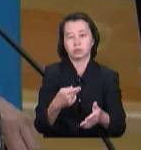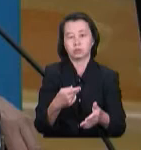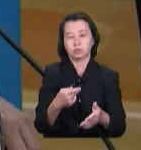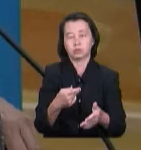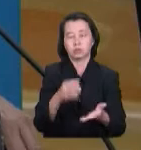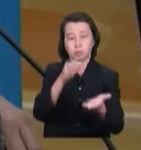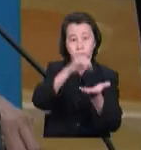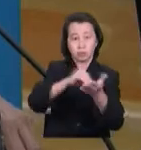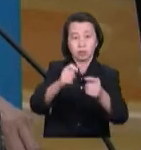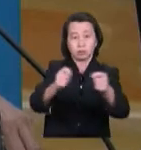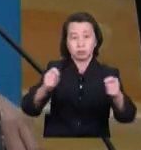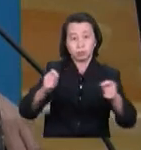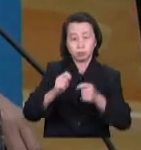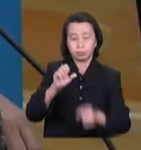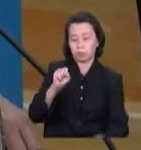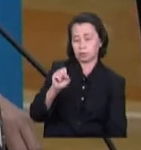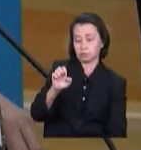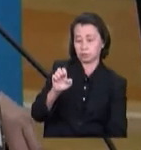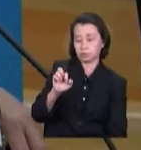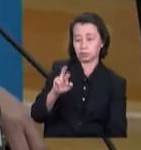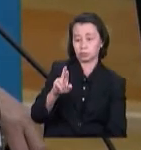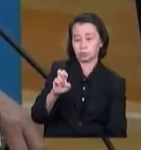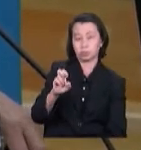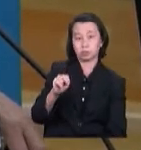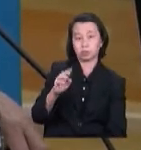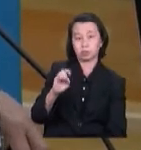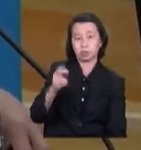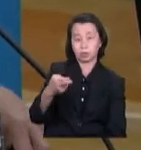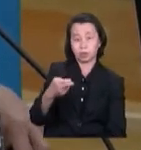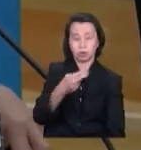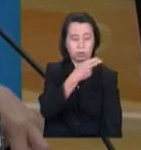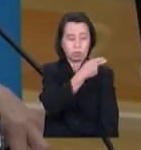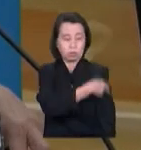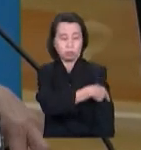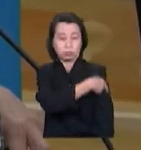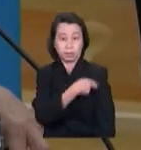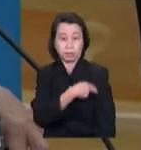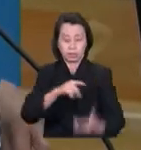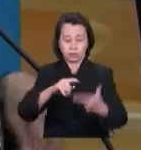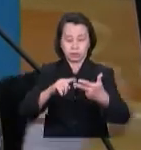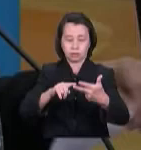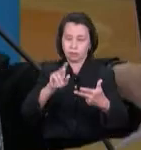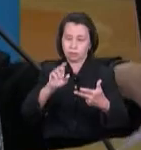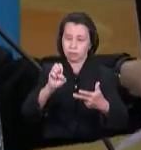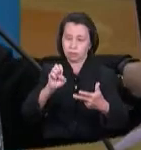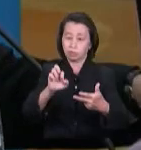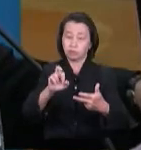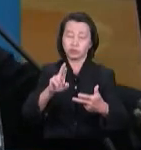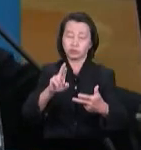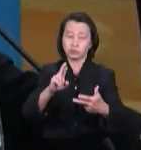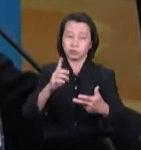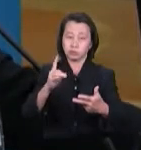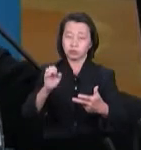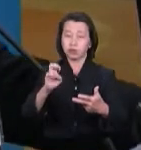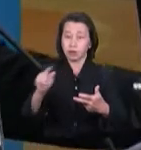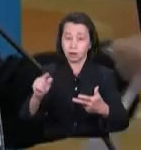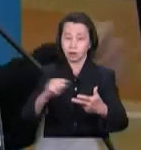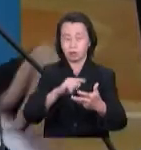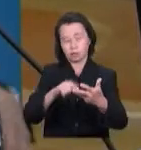di Serendah, ada hospital sedang, pusat kardiologi, hospital di Karang Semeru ini